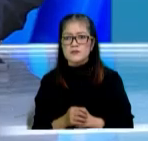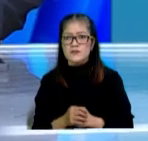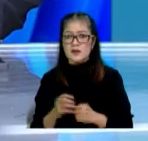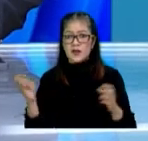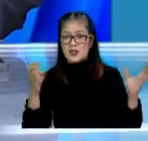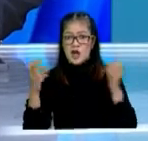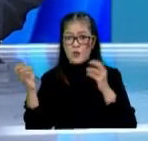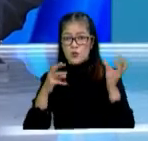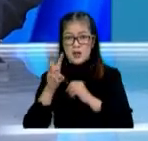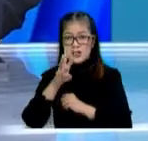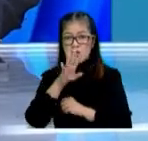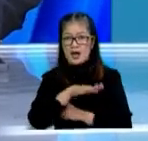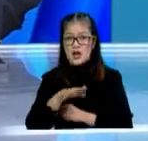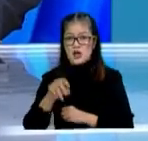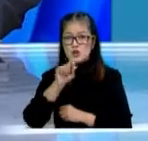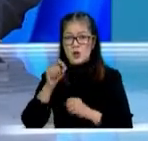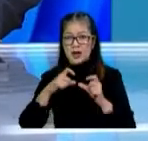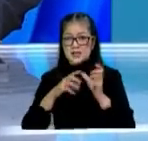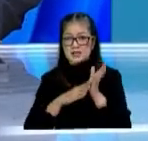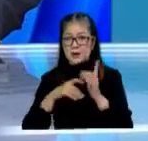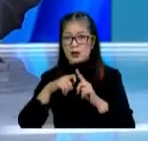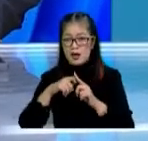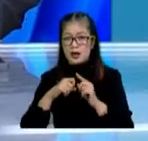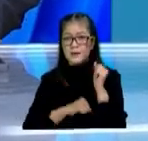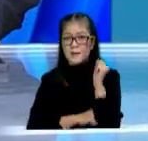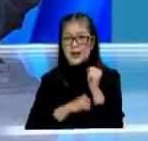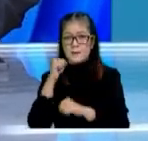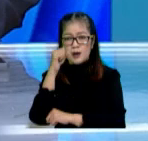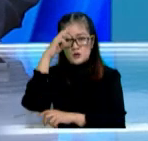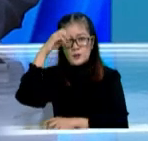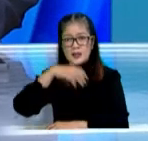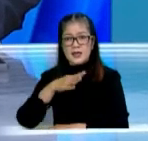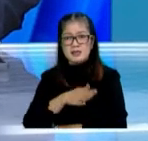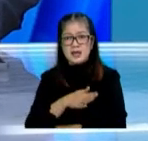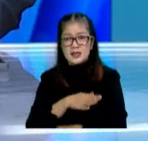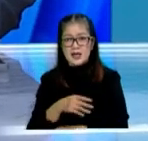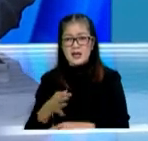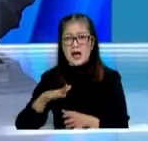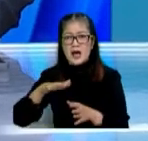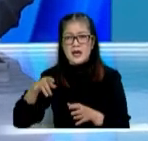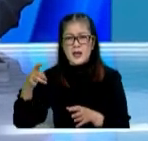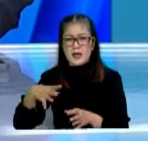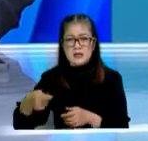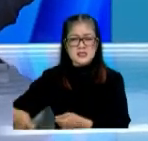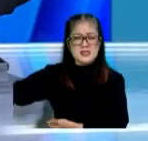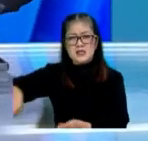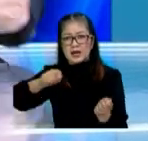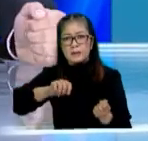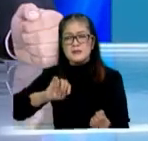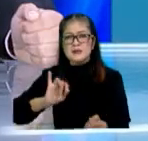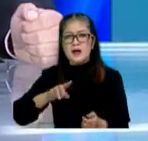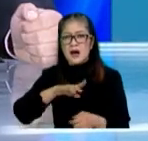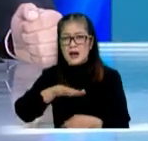Terlibat tawuran, tiga siswa SMK di Palembang, Sumatera Selatan disiram air keras oleh siswa dari sekolah lain. Ketiga korban menderita luka